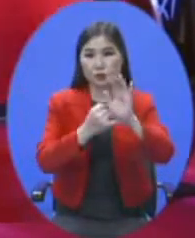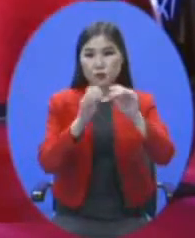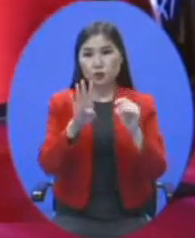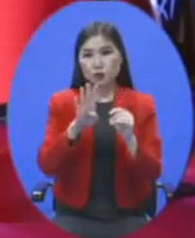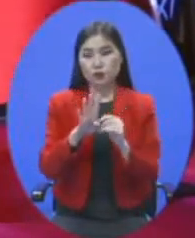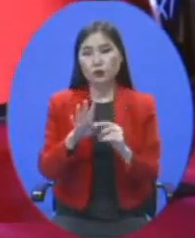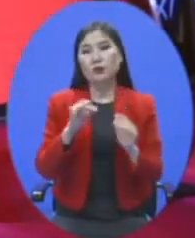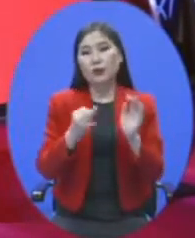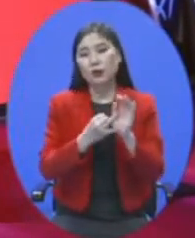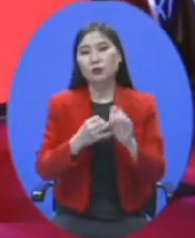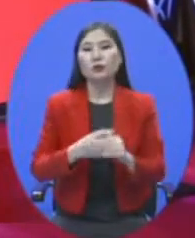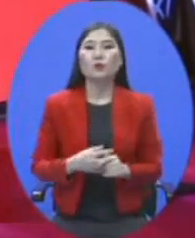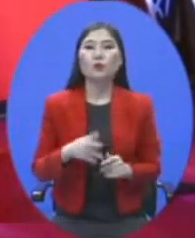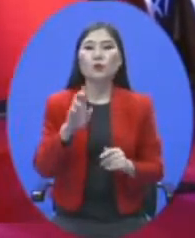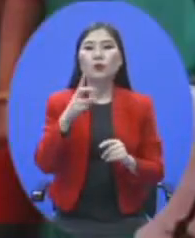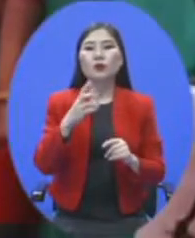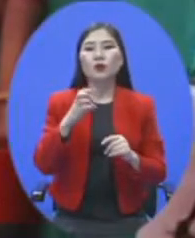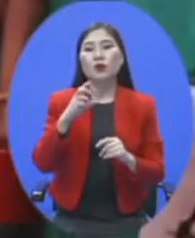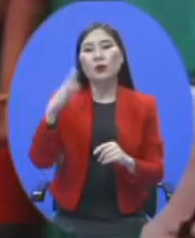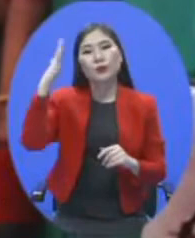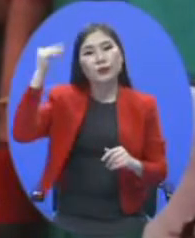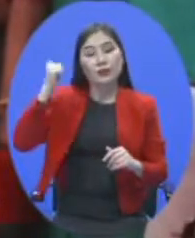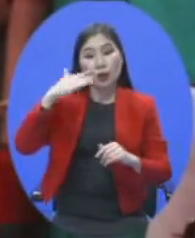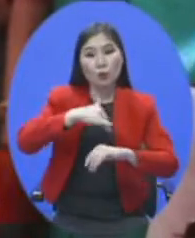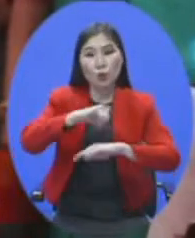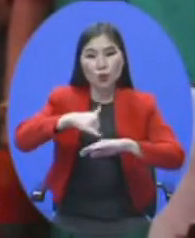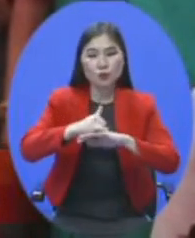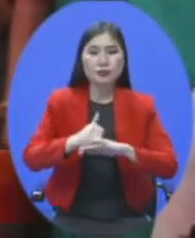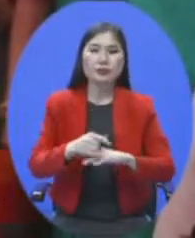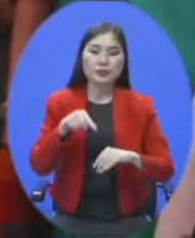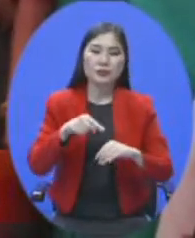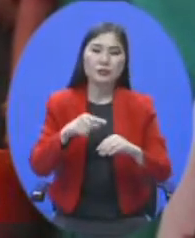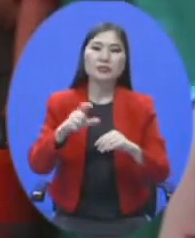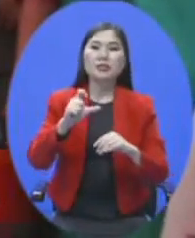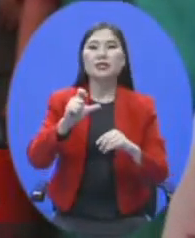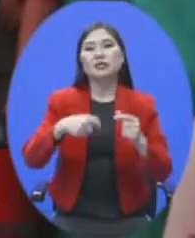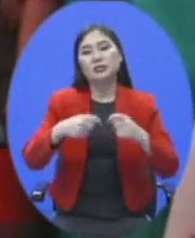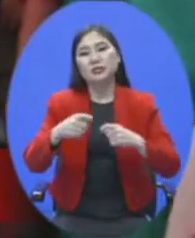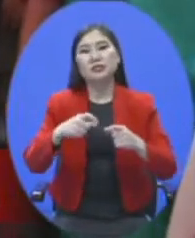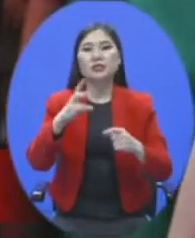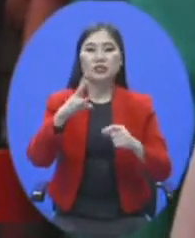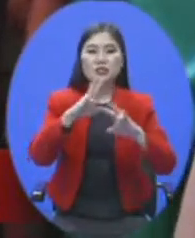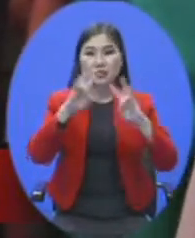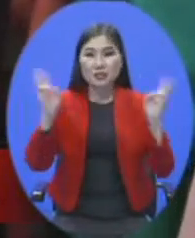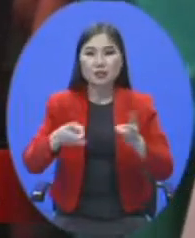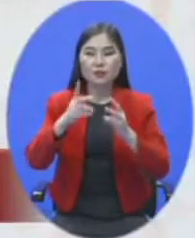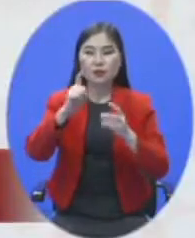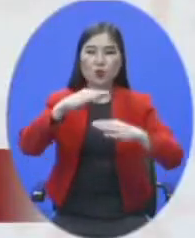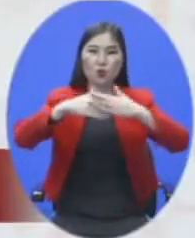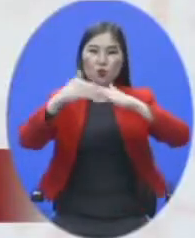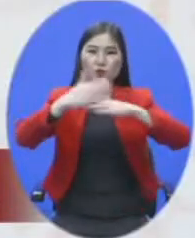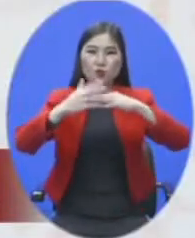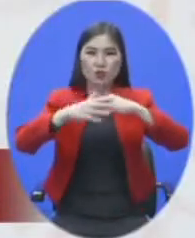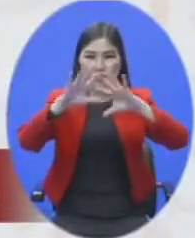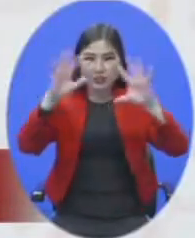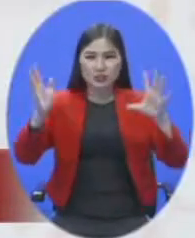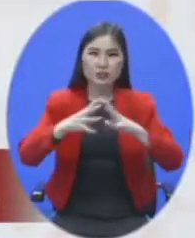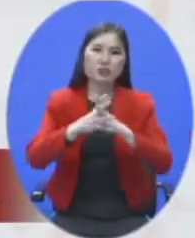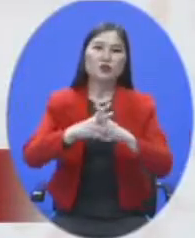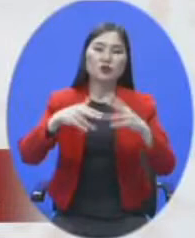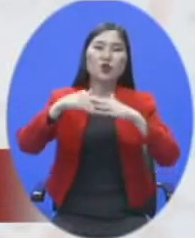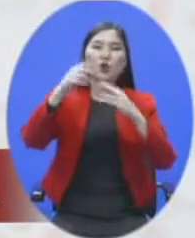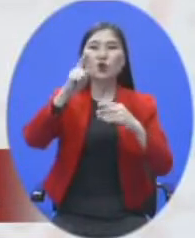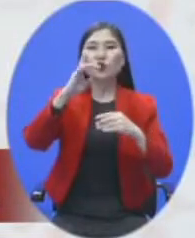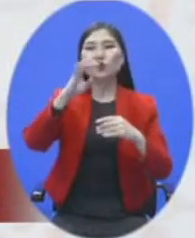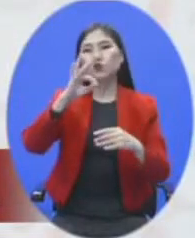1945 онд тусгаар тогтнолоо зарласан бүгд найрамдах социалист Вьетнам улс өдгөө эдийн засаг нийгмийн хөгжлөөрөө Азиа төдийгүй дэлхийд дээгүрт